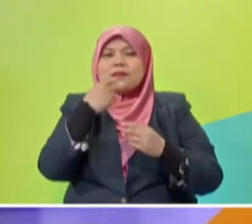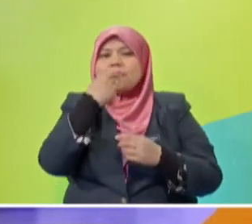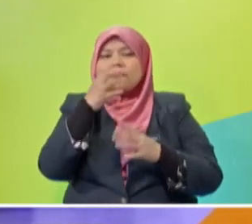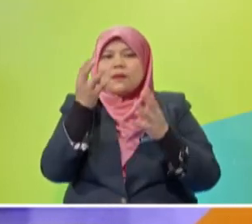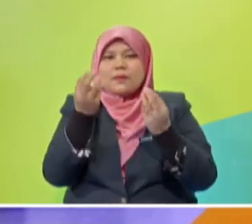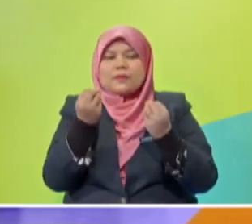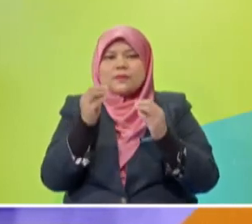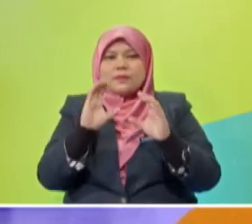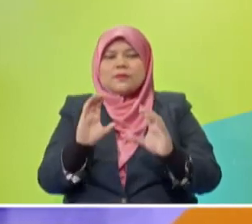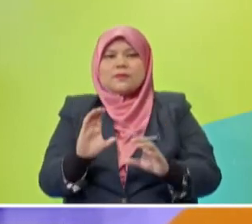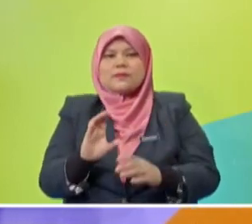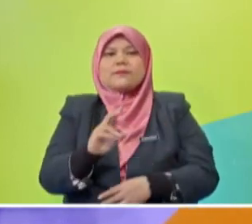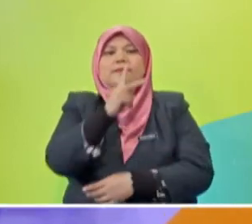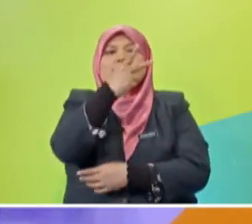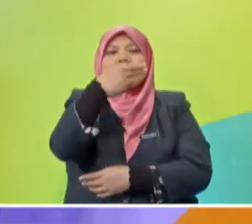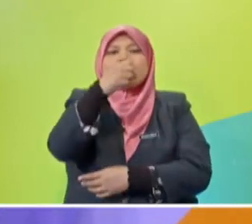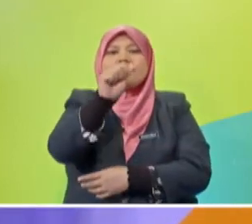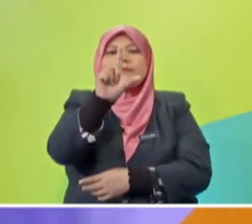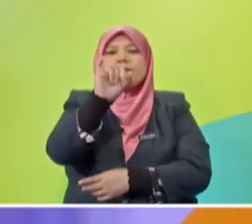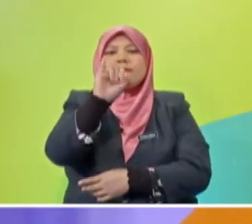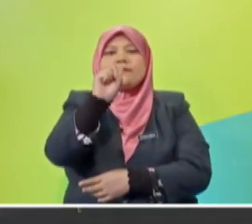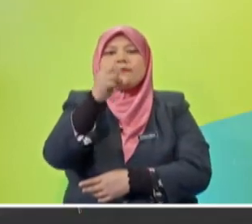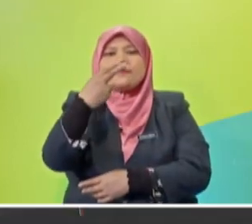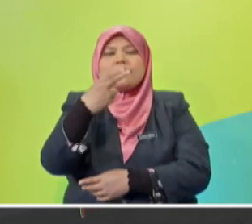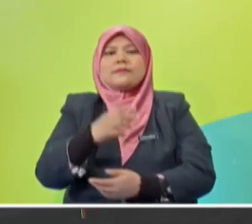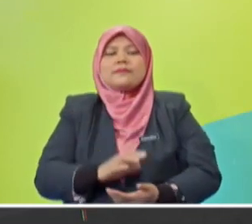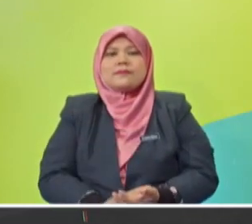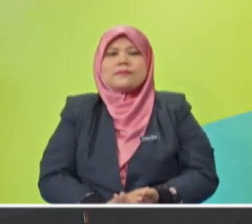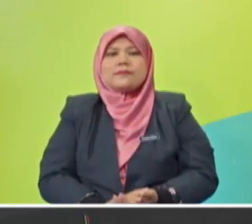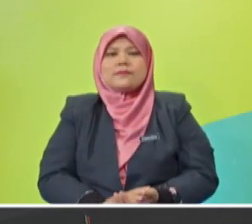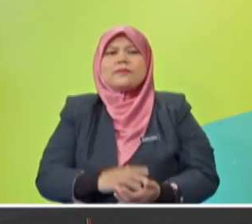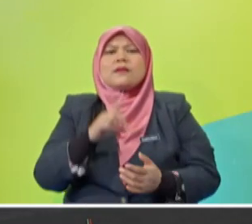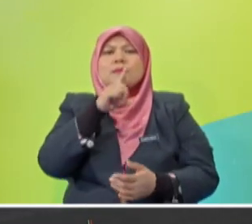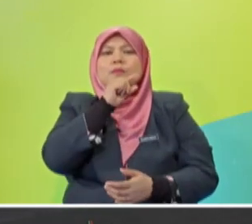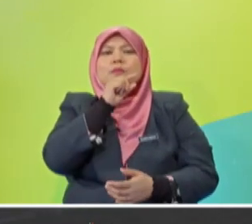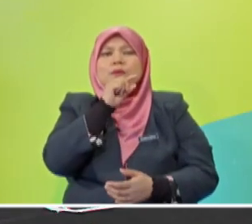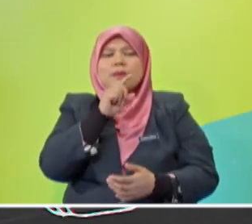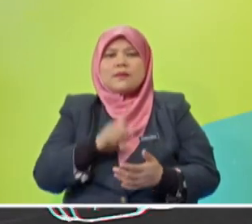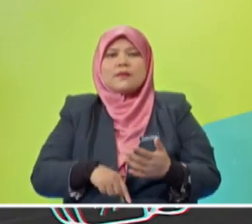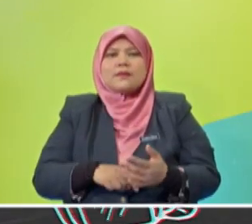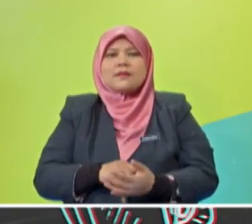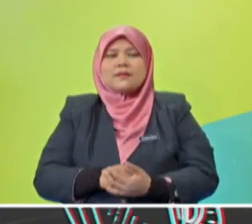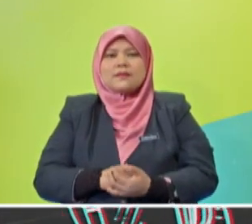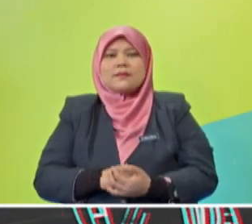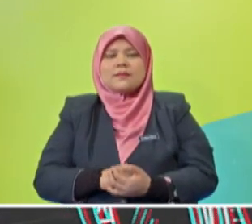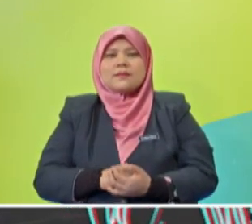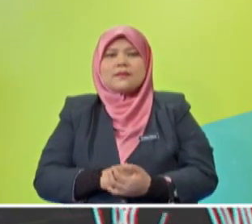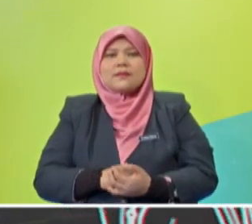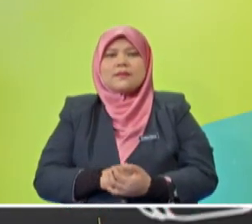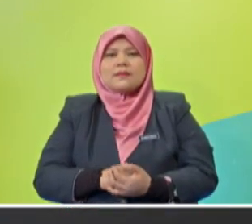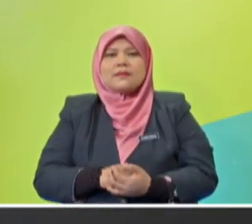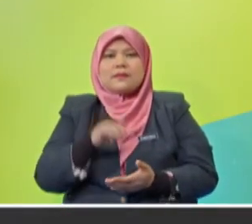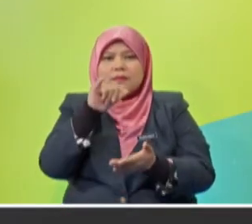Cikgu panggil Kalish. Boleh. Gambar apa? Burung apa yang besar sangat tu? Burung apa ni? Baik, cikgu.